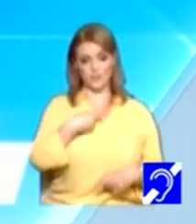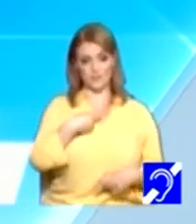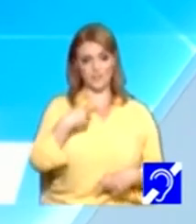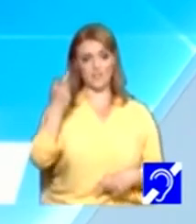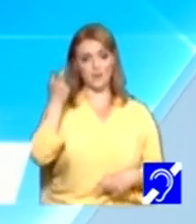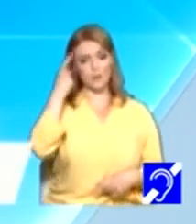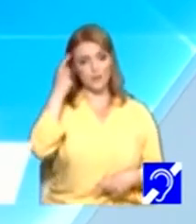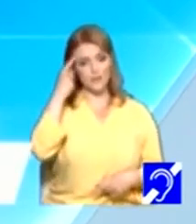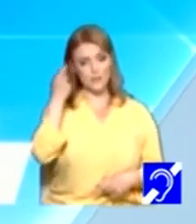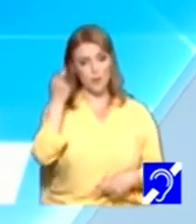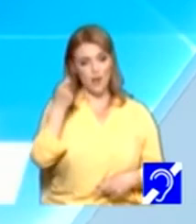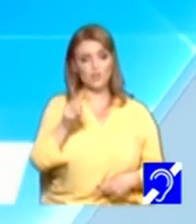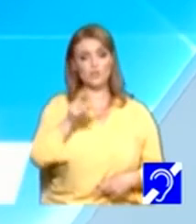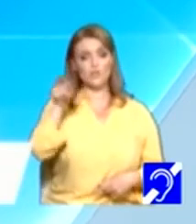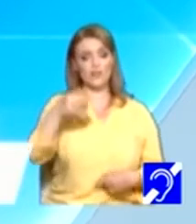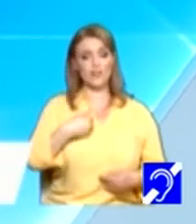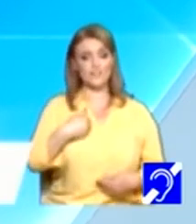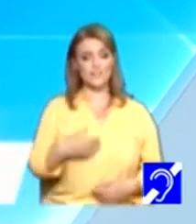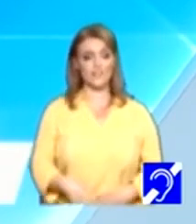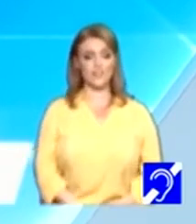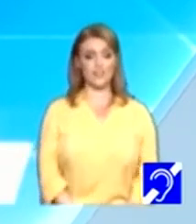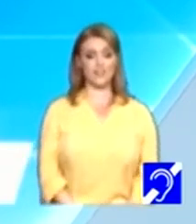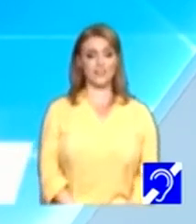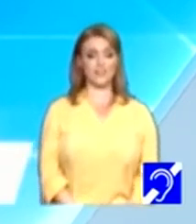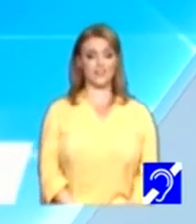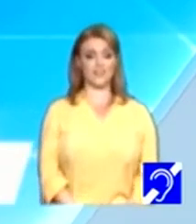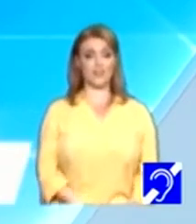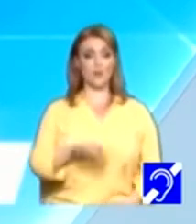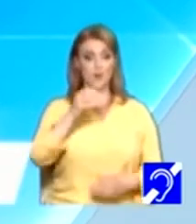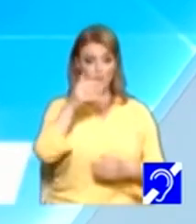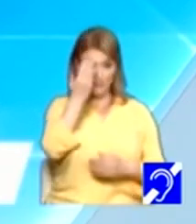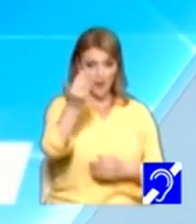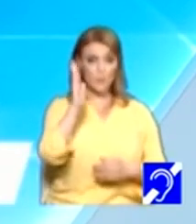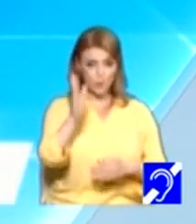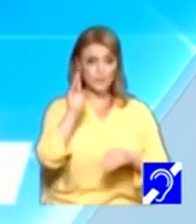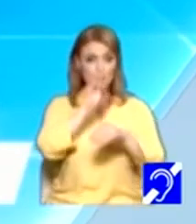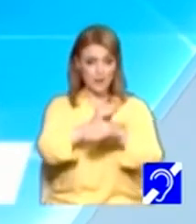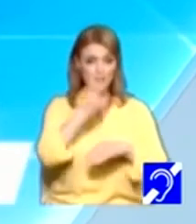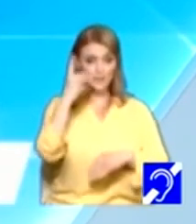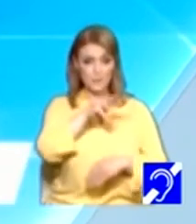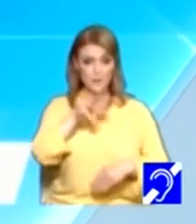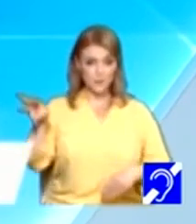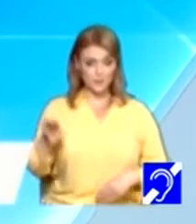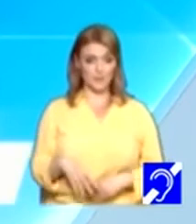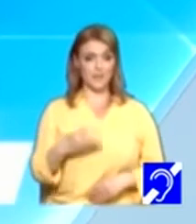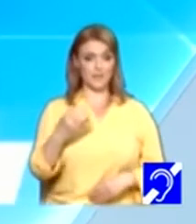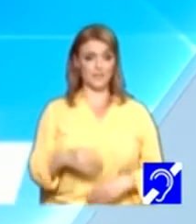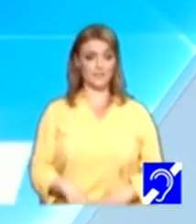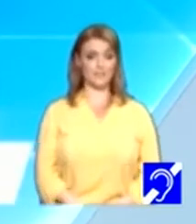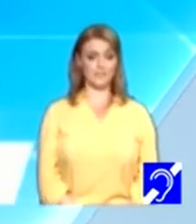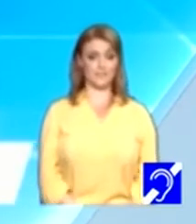și gândiți-vă bine. Ce vreți voi? Să știți că aveți un minut special pentru pentru mesajul de final.